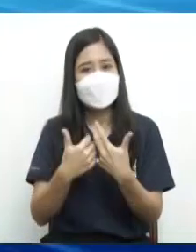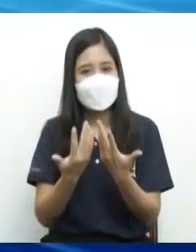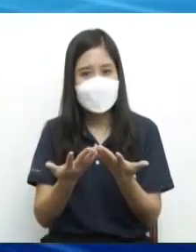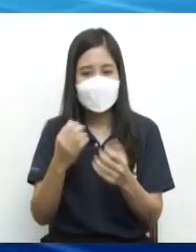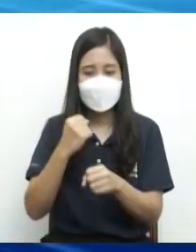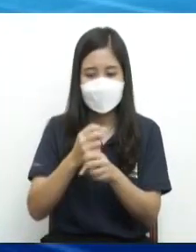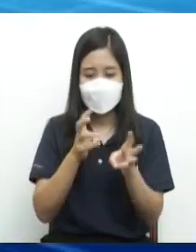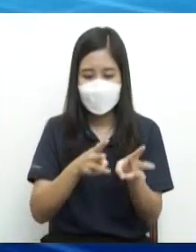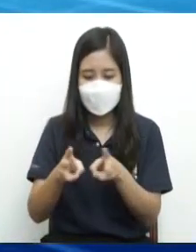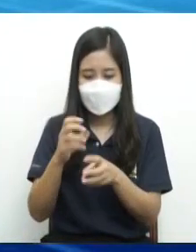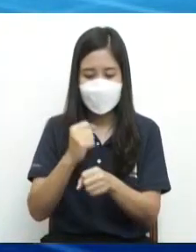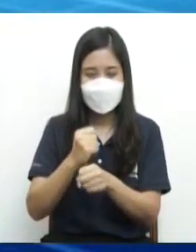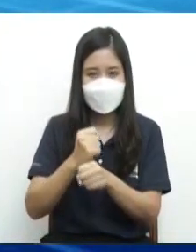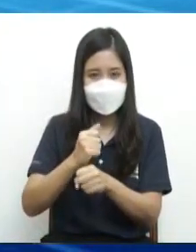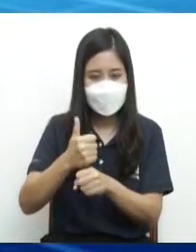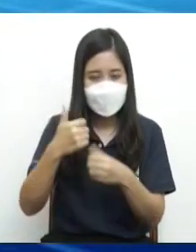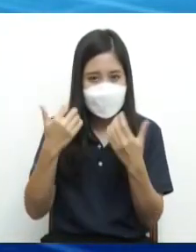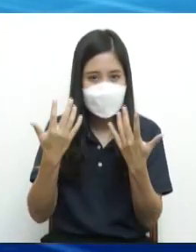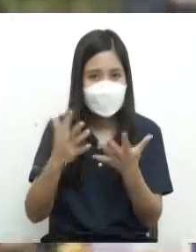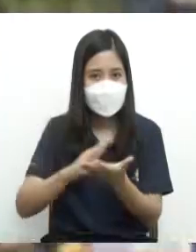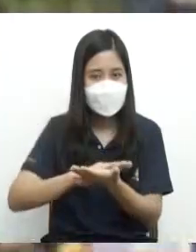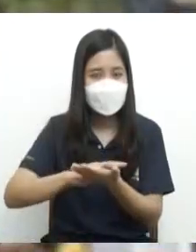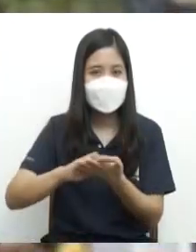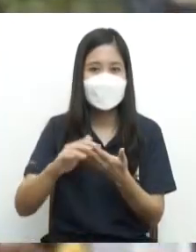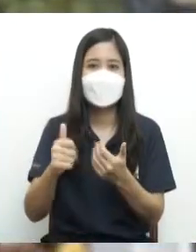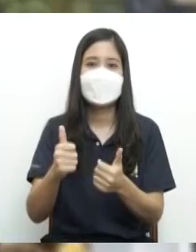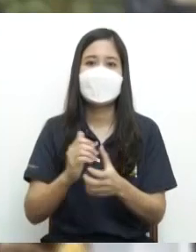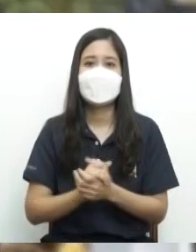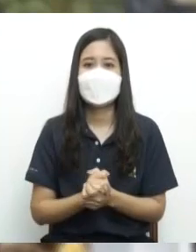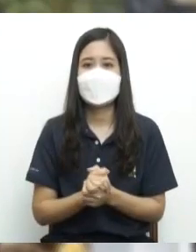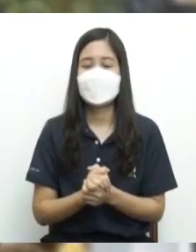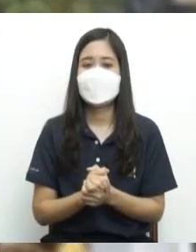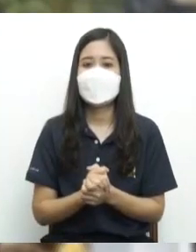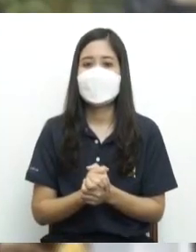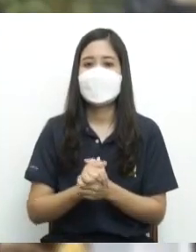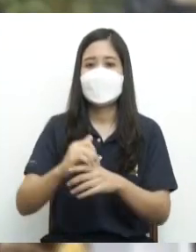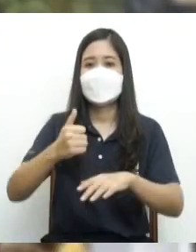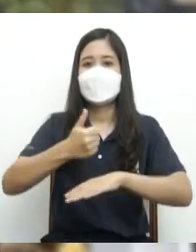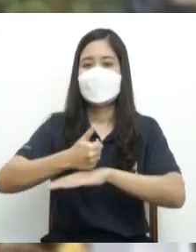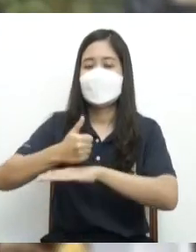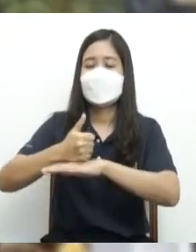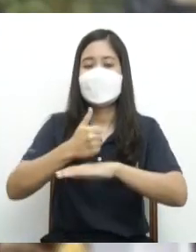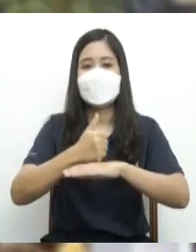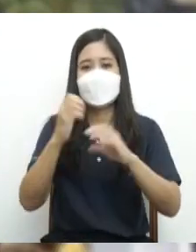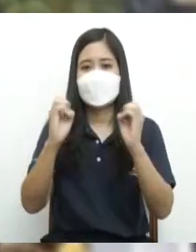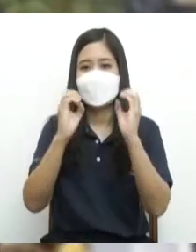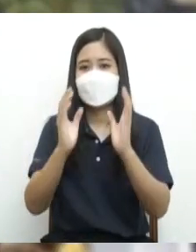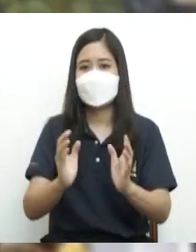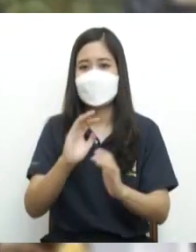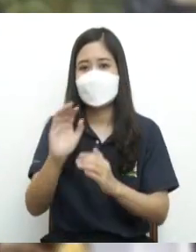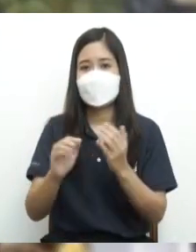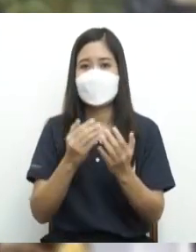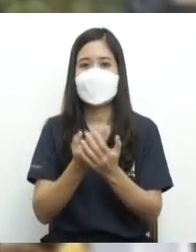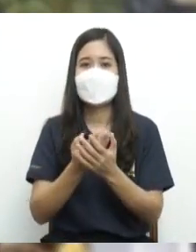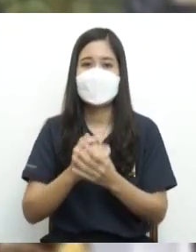ำเร็จอย่างเช่นทุกวันนี้คะท่านคะ ครับคือท่านผู้ในการทำงานเขตพื้นที่ท่านบุคลากรทางการศึกษาแล้วก็ครูอาจารย์ทุกท่าน